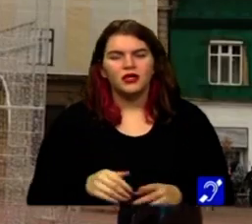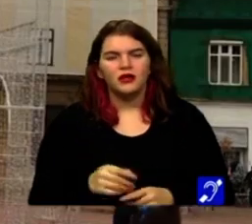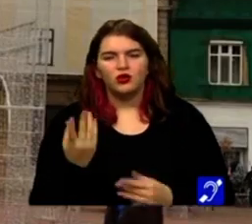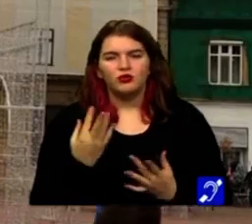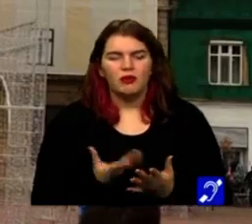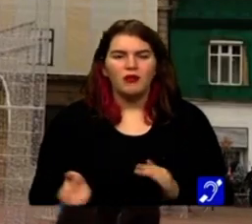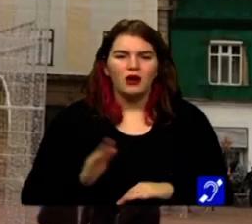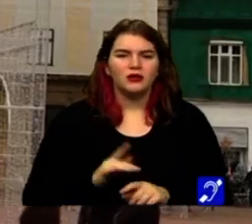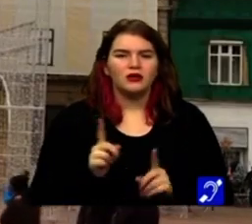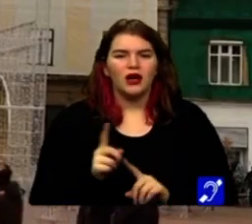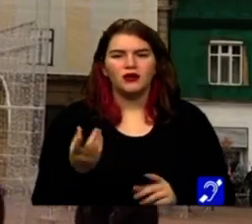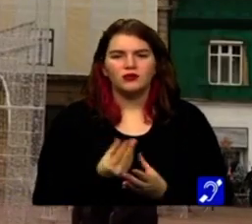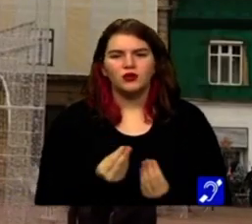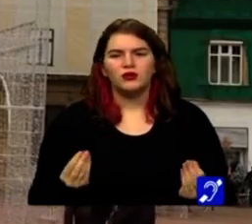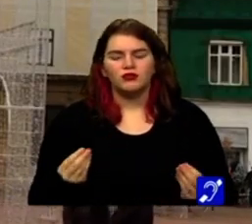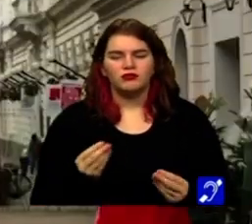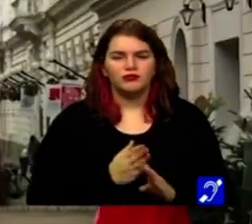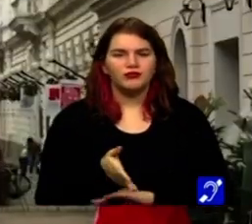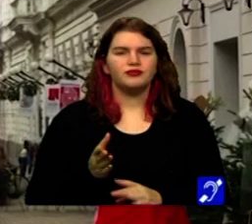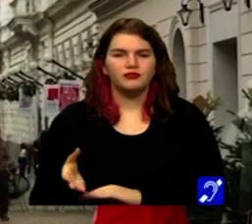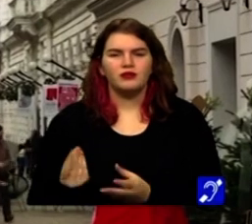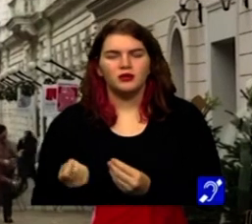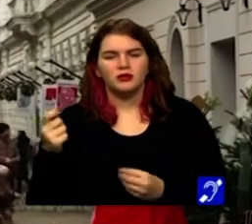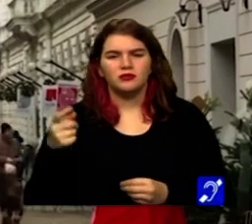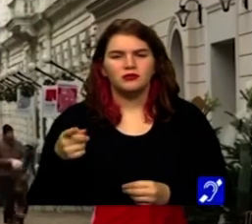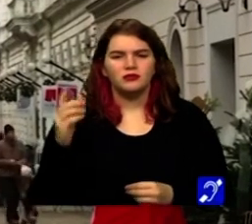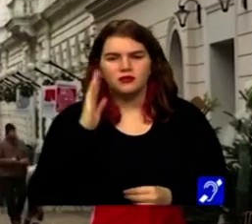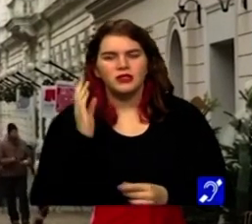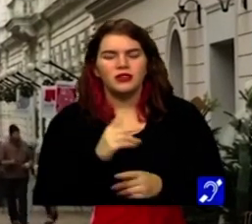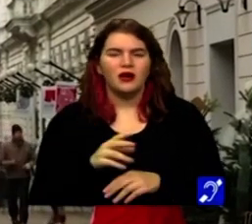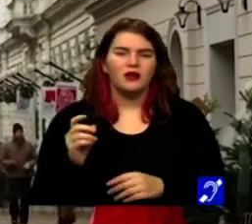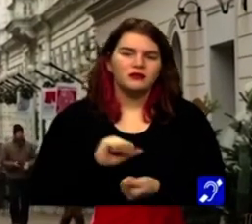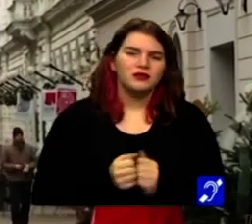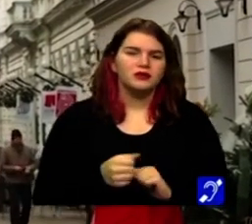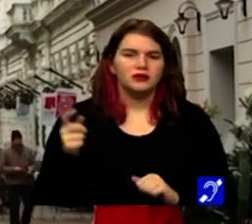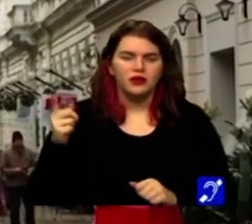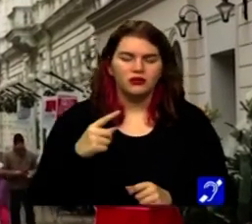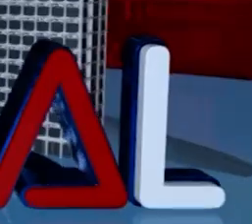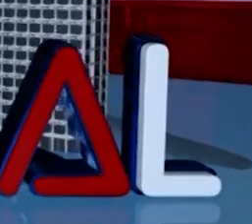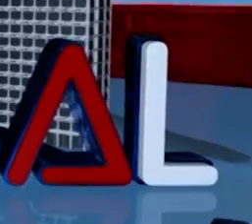dacă luăm în considerare toate tipurile de cazare sau străinii care au venit doar pentru o zi.